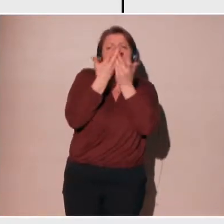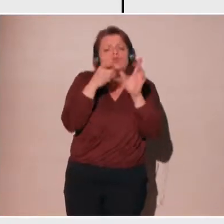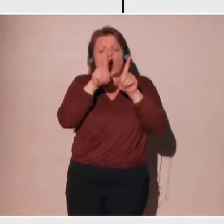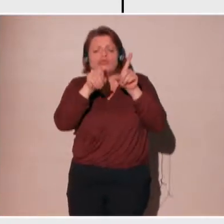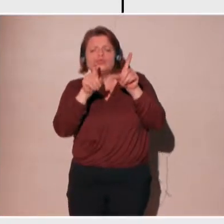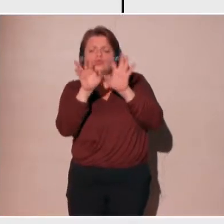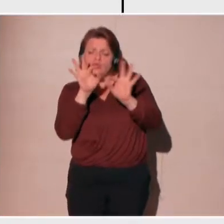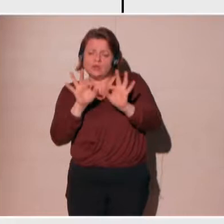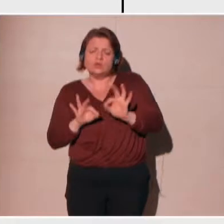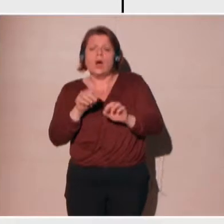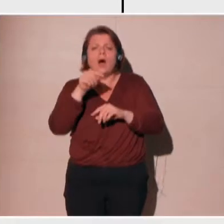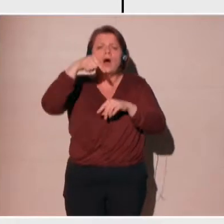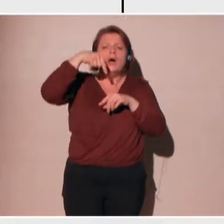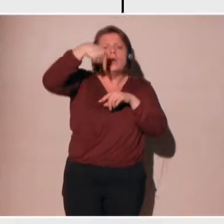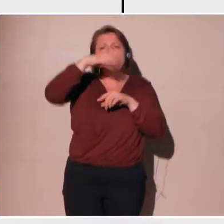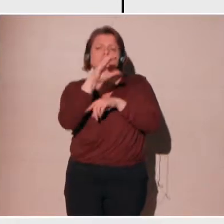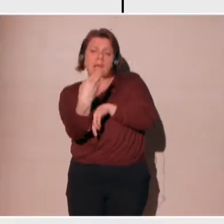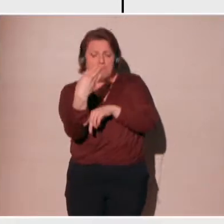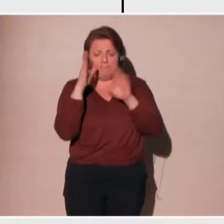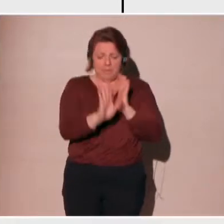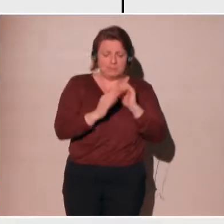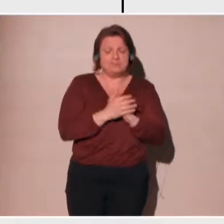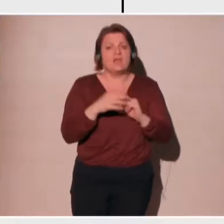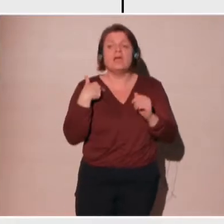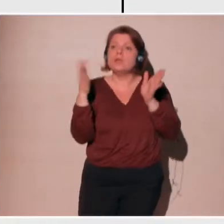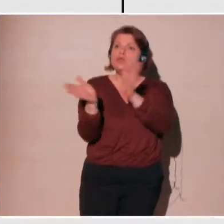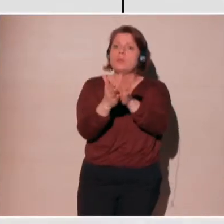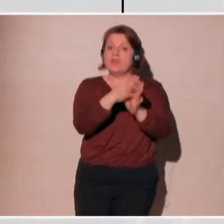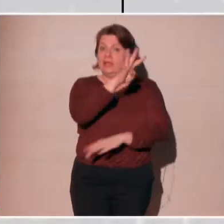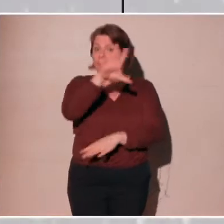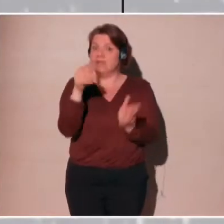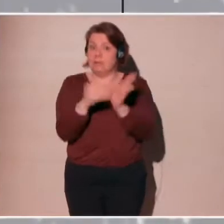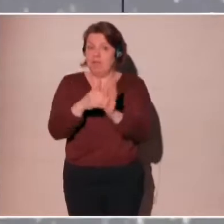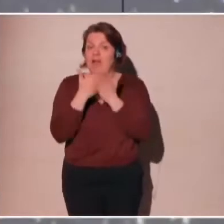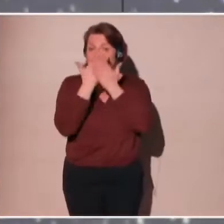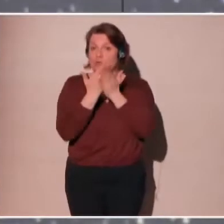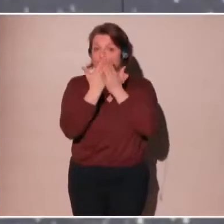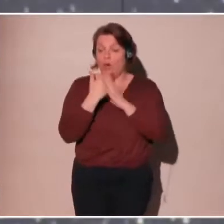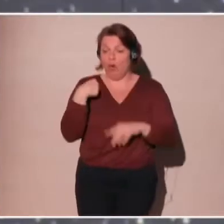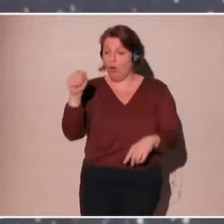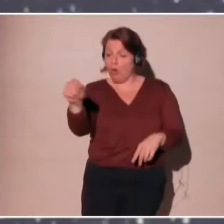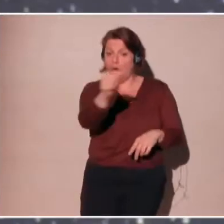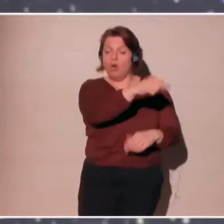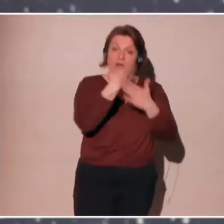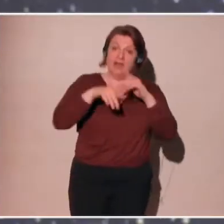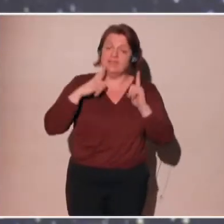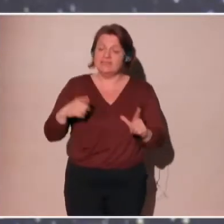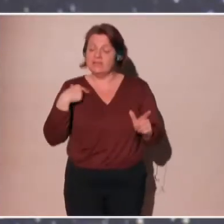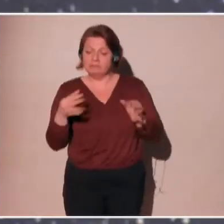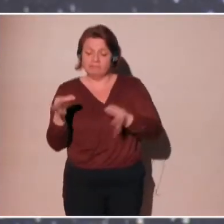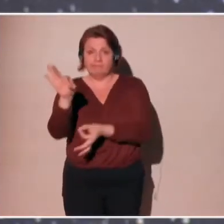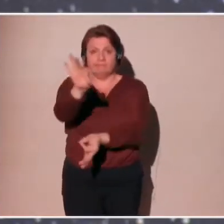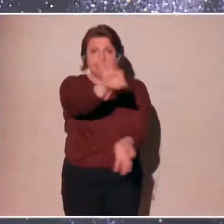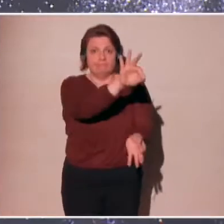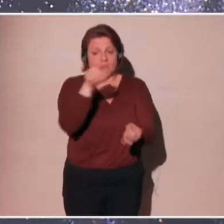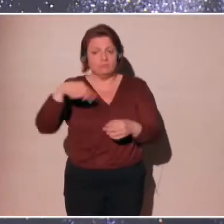Et j'ai demandé à des milliers, en fait très exactement 45 000 étudiants, de lycée de répondre à ce